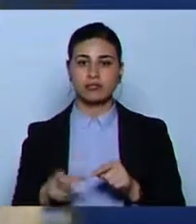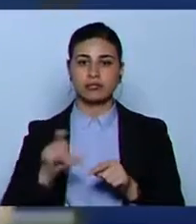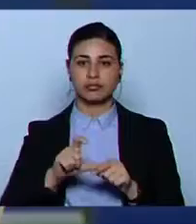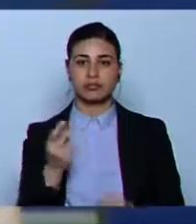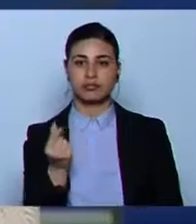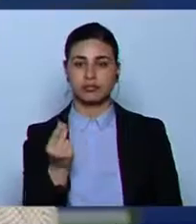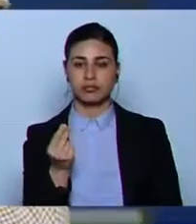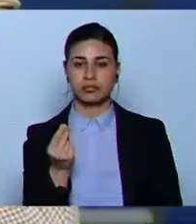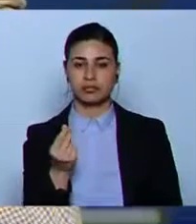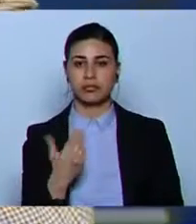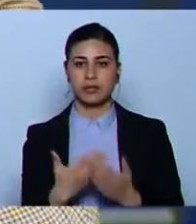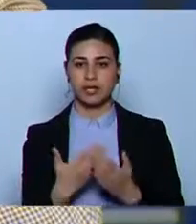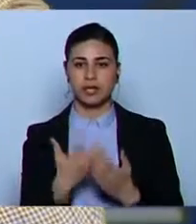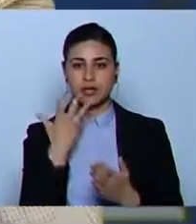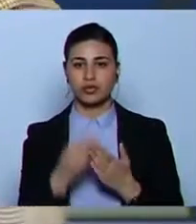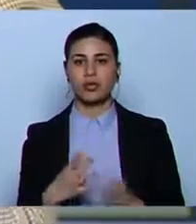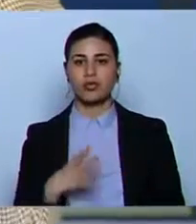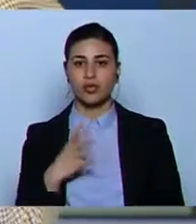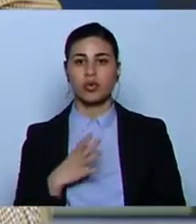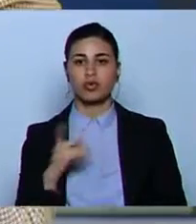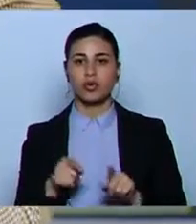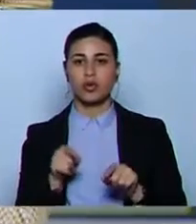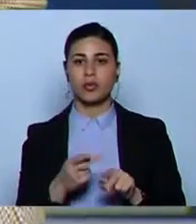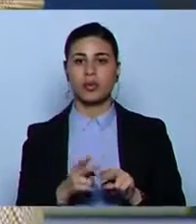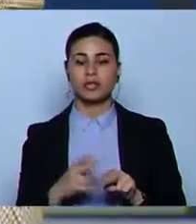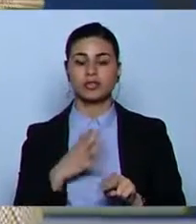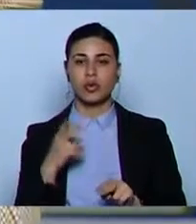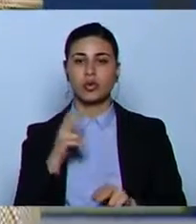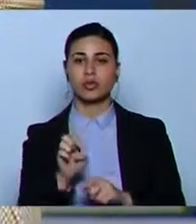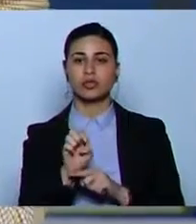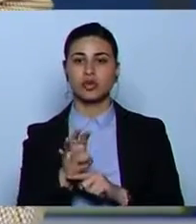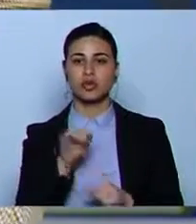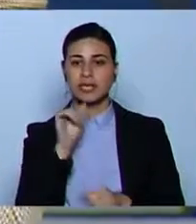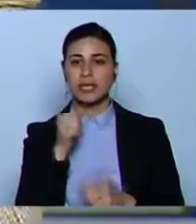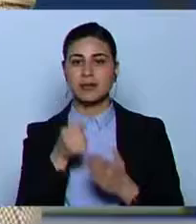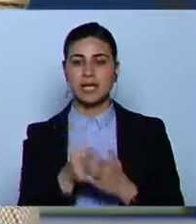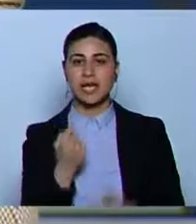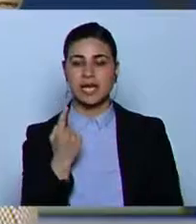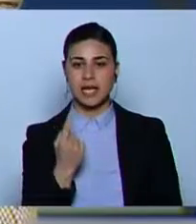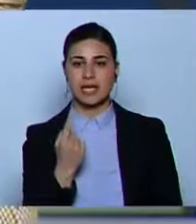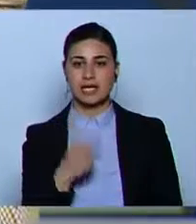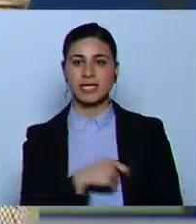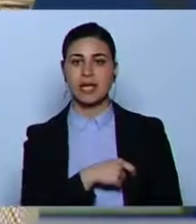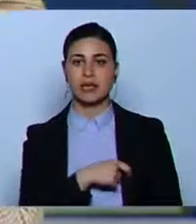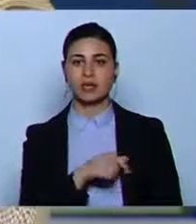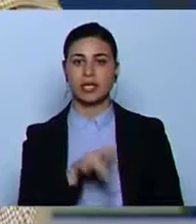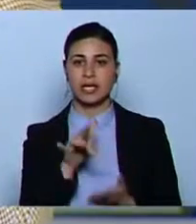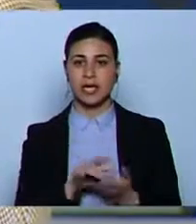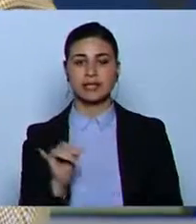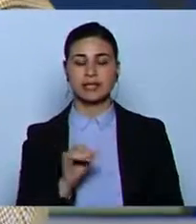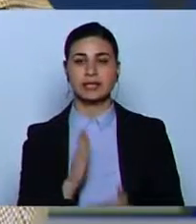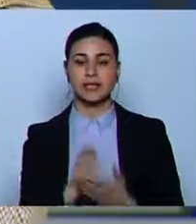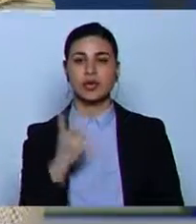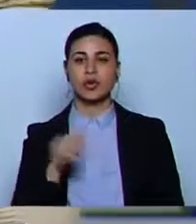აი მაგალითად ჩვენ გქონდა ხოლმე ეს იყო 2014 წლამდე ერთი დეპუტატი ქალაქს, სადაც